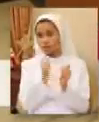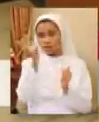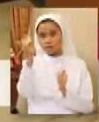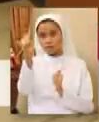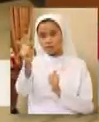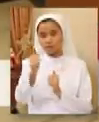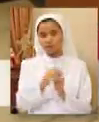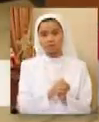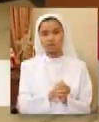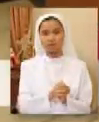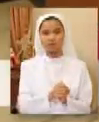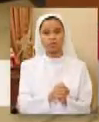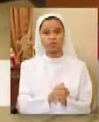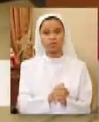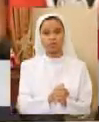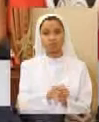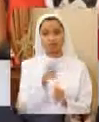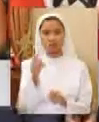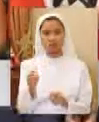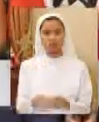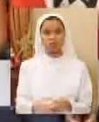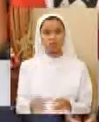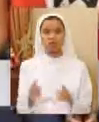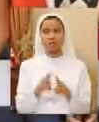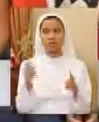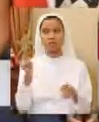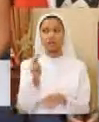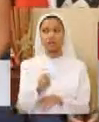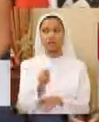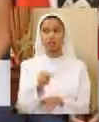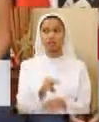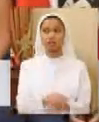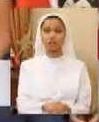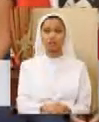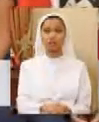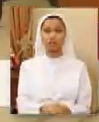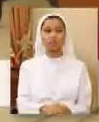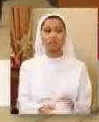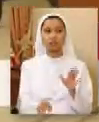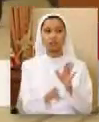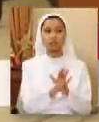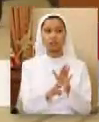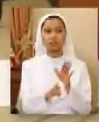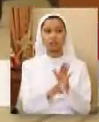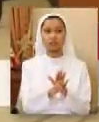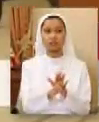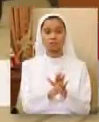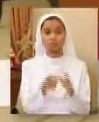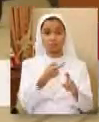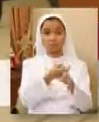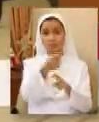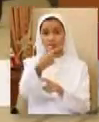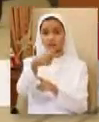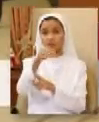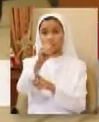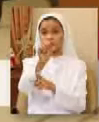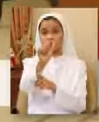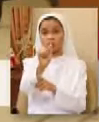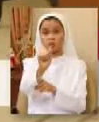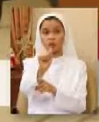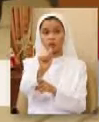ang pinaka-need talaga nila. Oh, yes. Oh, oh. Halimbawa ito, dahil galing siyang Goa.